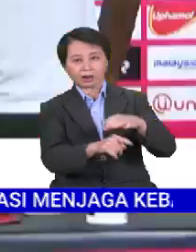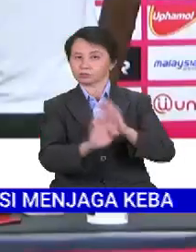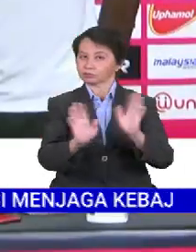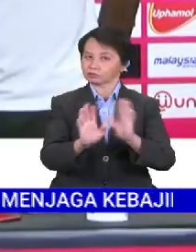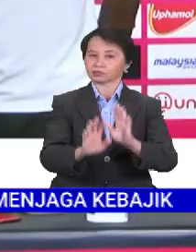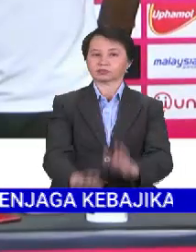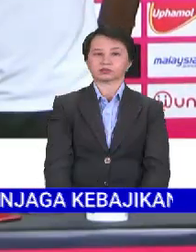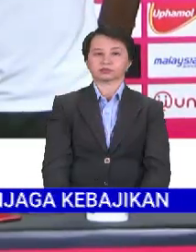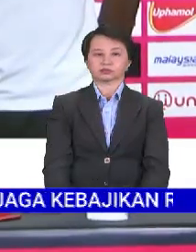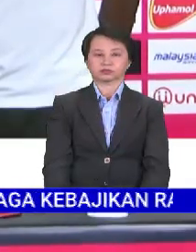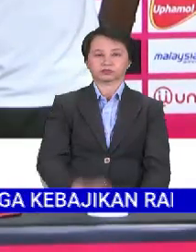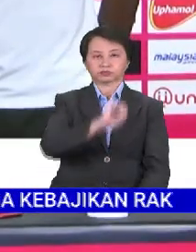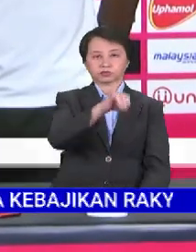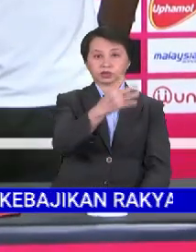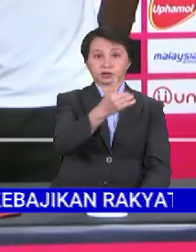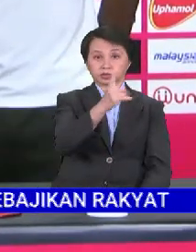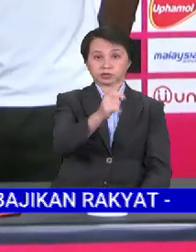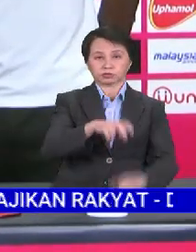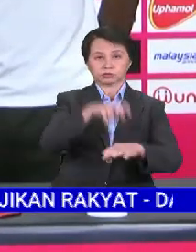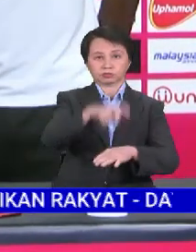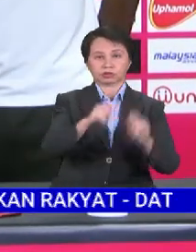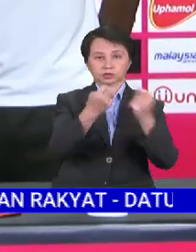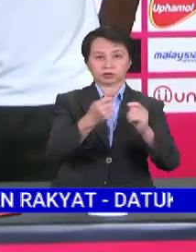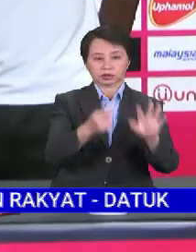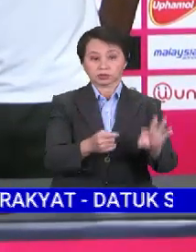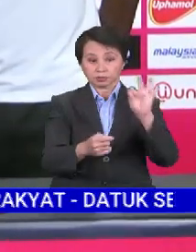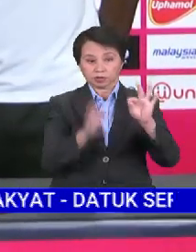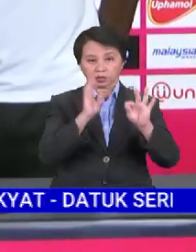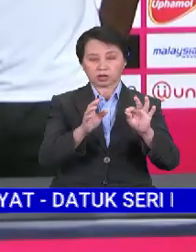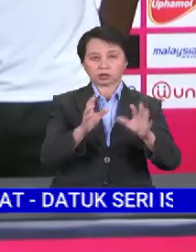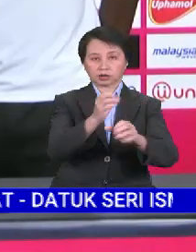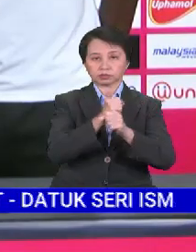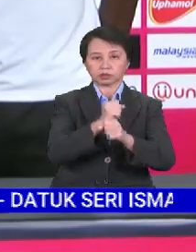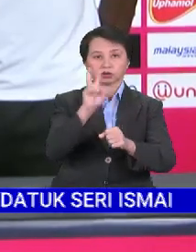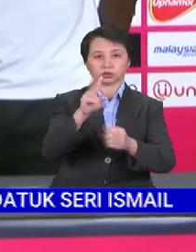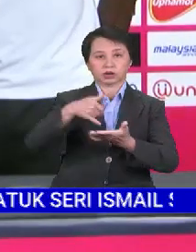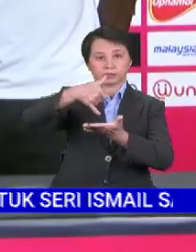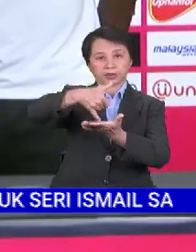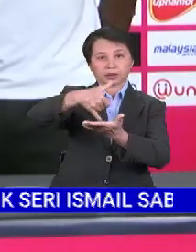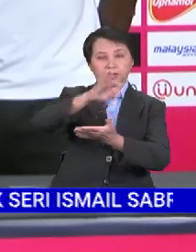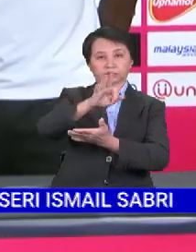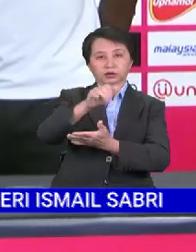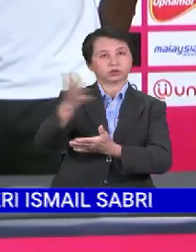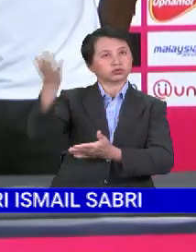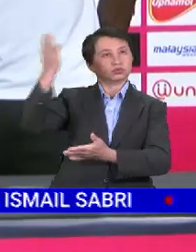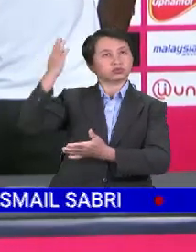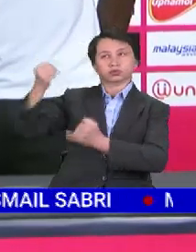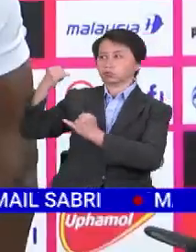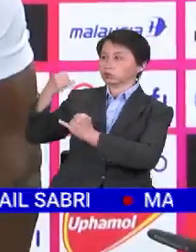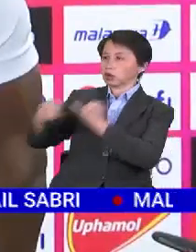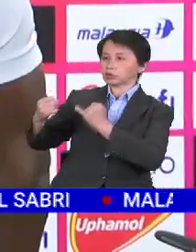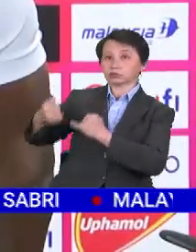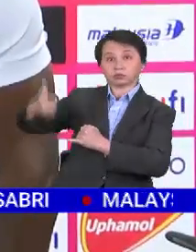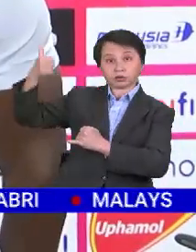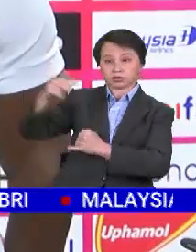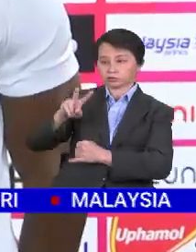gol. JDT yang turun selaku pasukan pilihan akan memburu gelaran kedua Piala FA selepas kali terakhir melakukannya